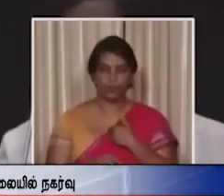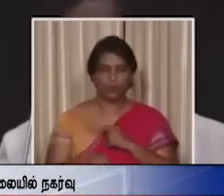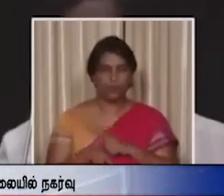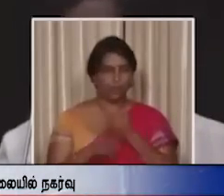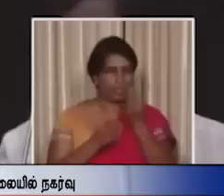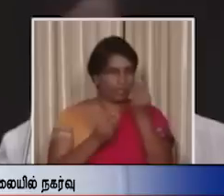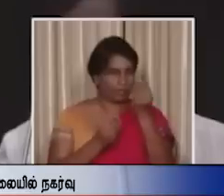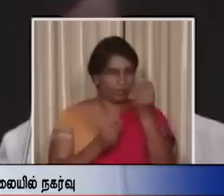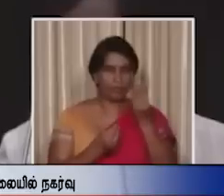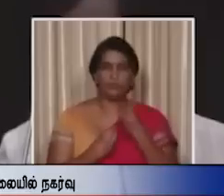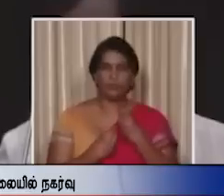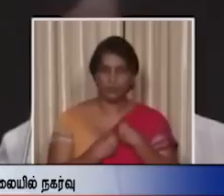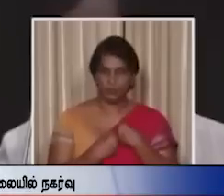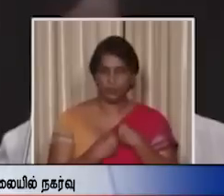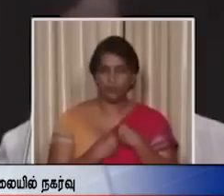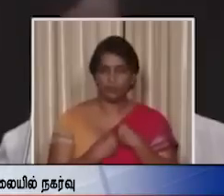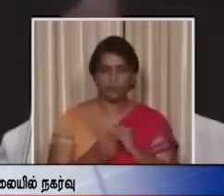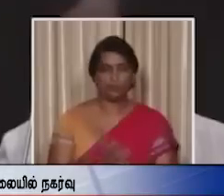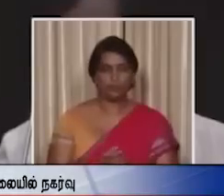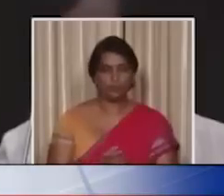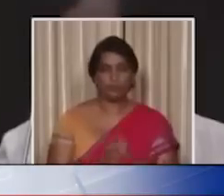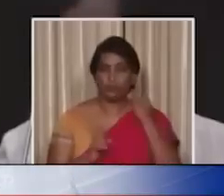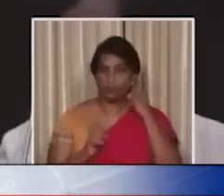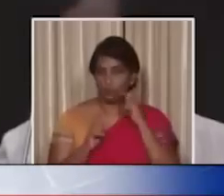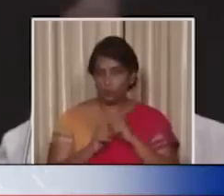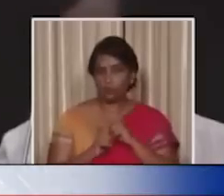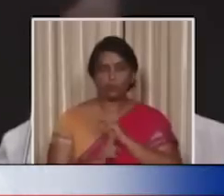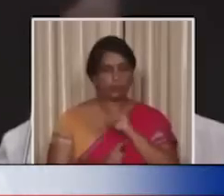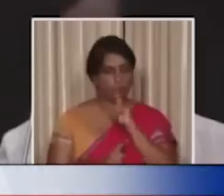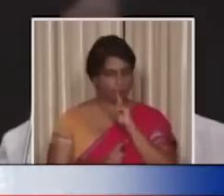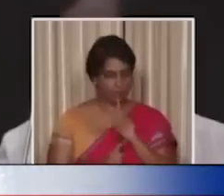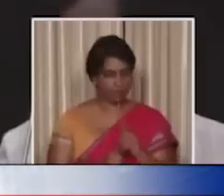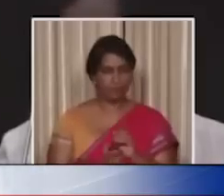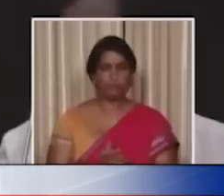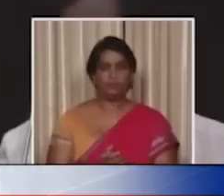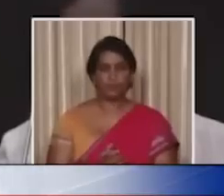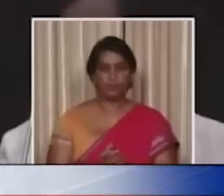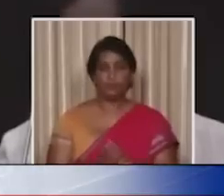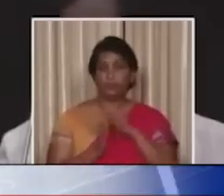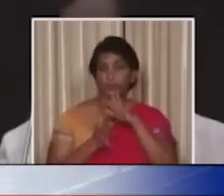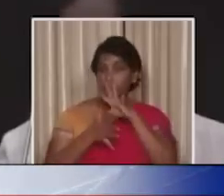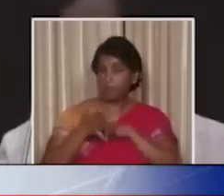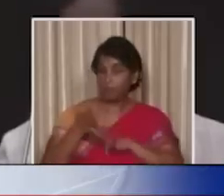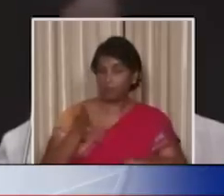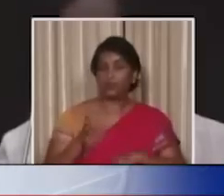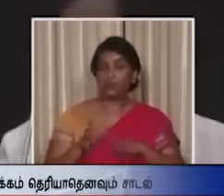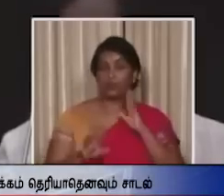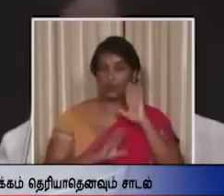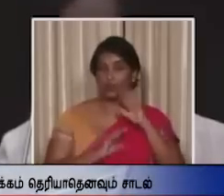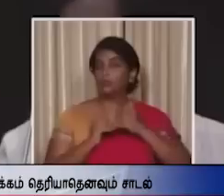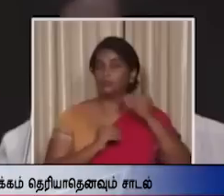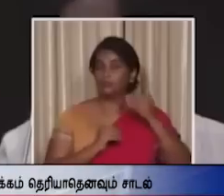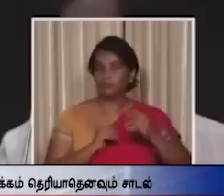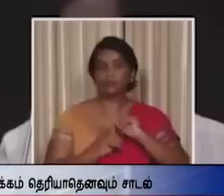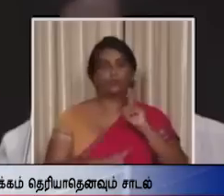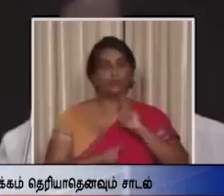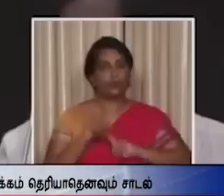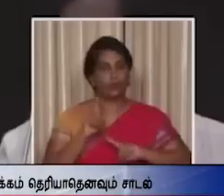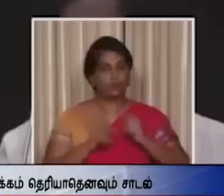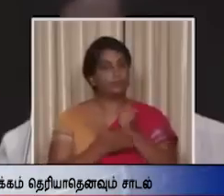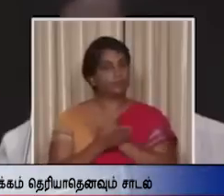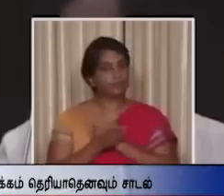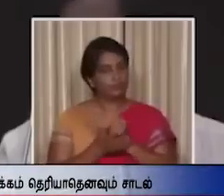இலங்கையில் இதுவரை ஏற்படவில்லை. இந்த மருந்தின் வெளியேற்றம் தொடர்பில் கலந்துரையாடப்பட்ட நிலையில் அதனை கொள்வனவு செய்யும் நடவடிக்கை தாமதமாக